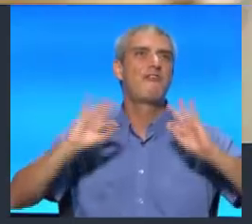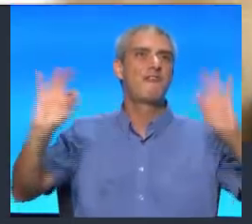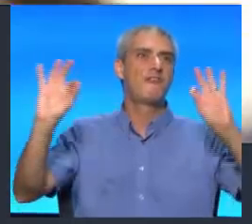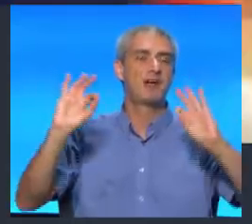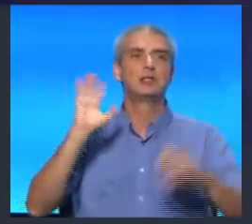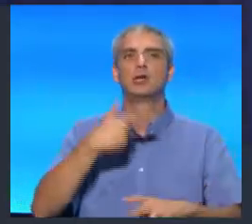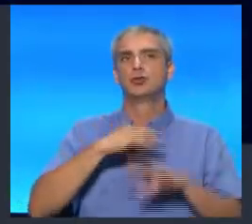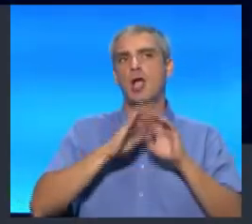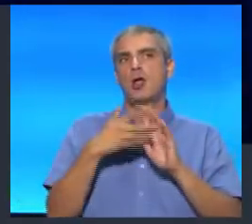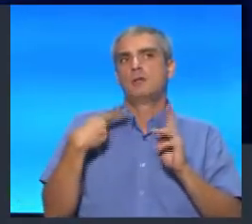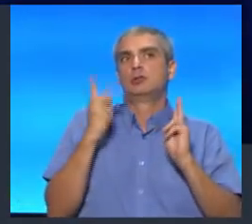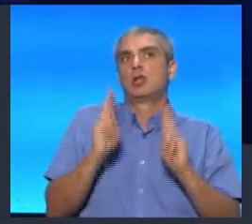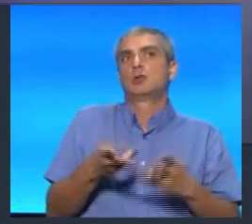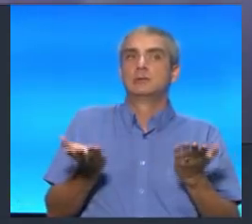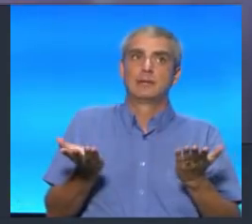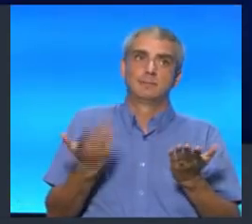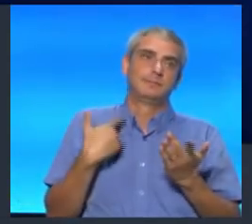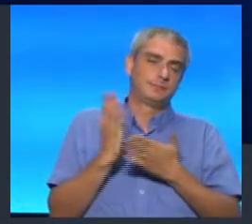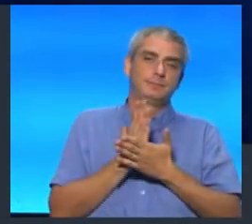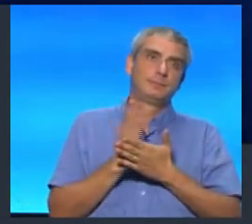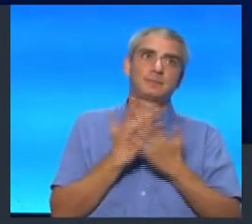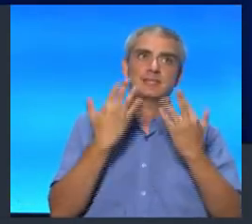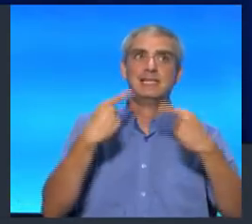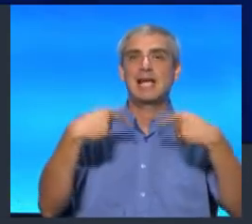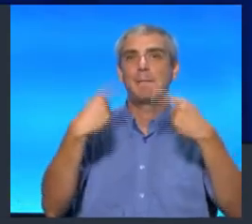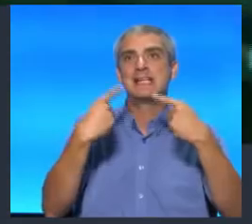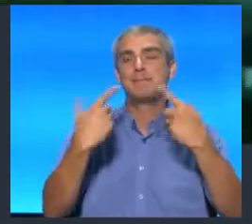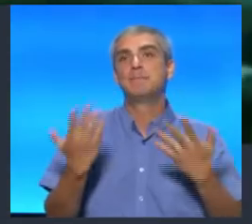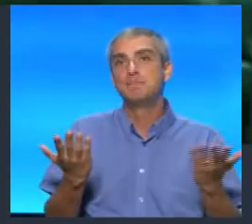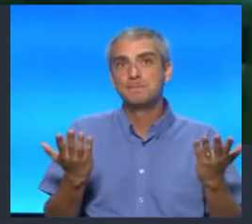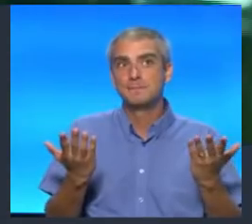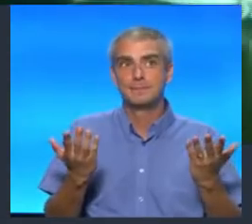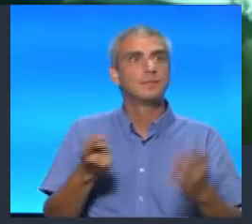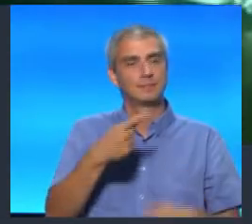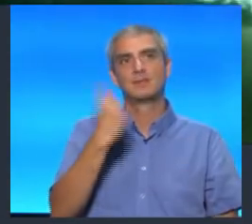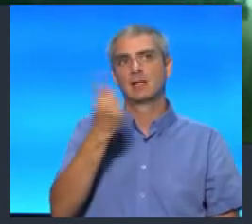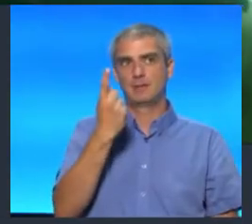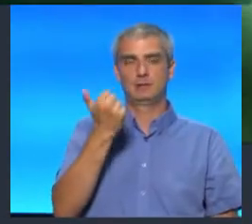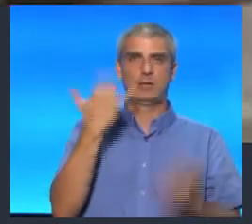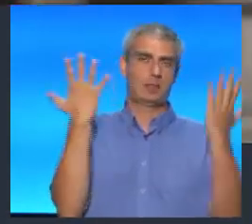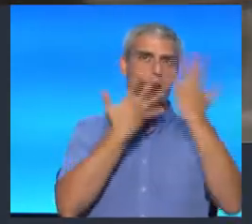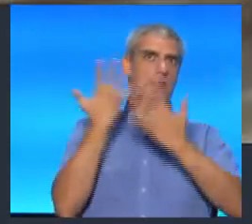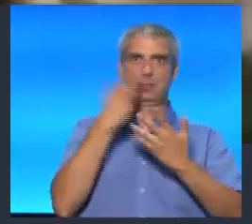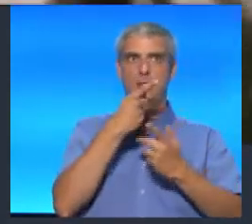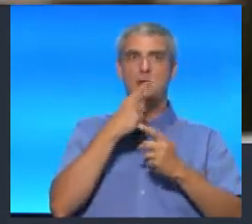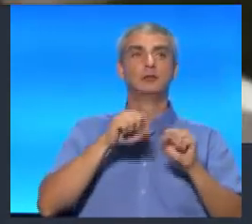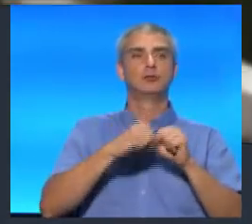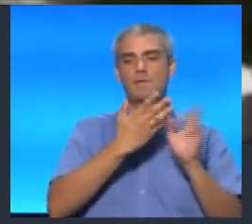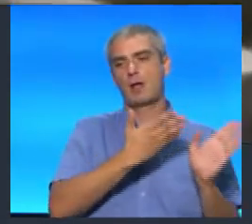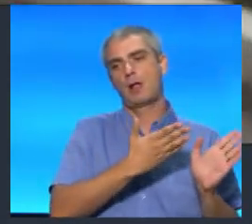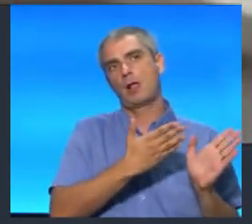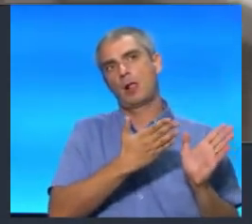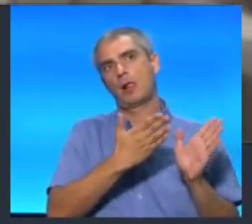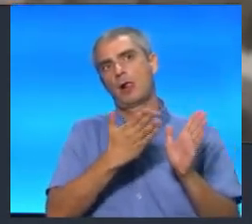כל מה שאפשר, אנחנו מסודרים פה לכמה ימים. אירמה תיאטאה קצת בחזאים, היא שברה מערבה ברגע